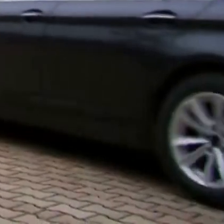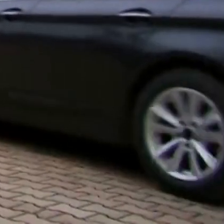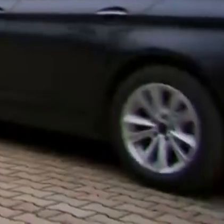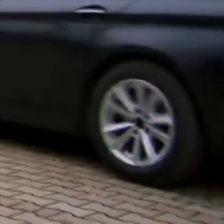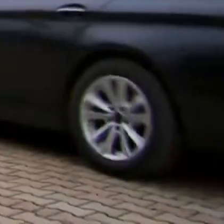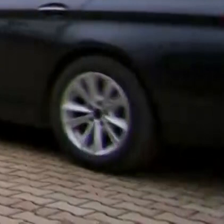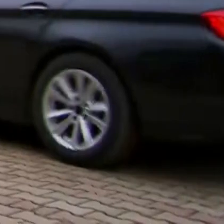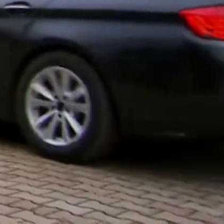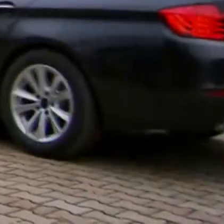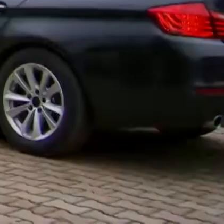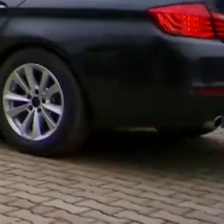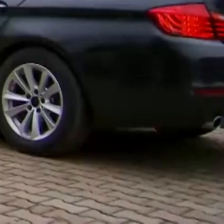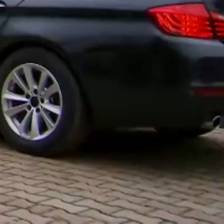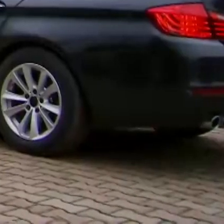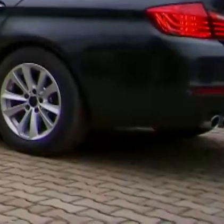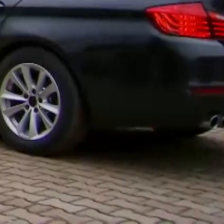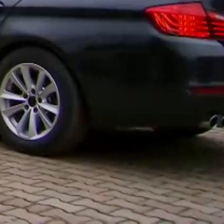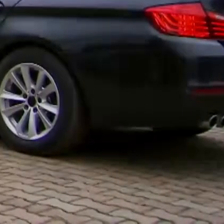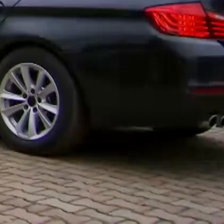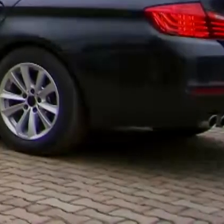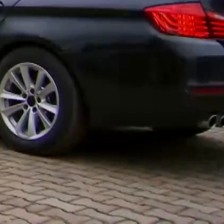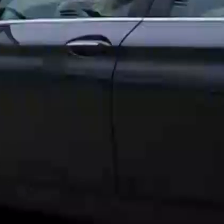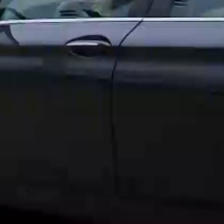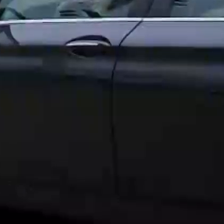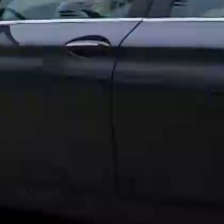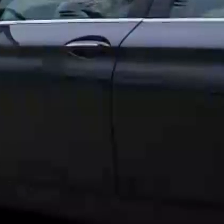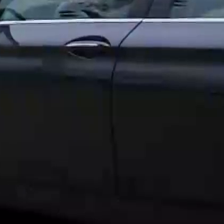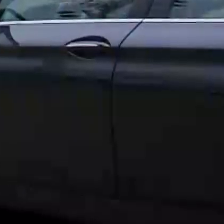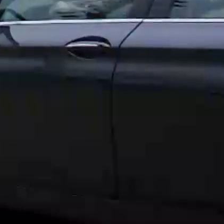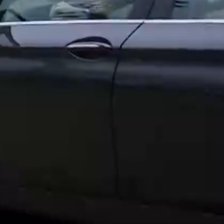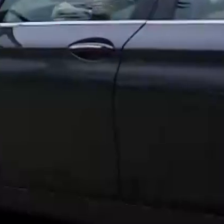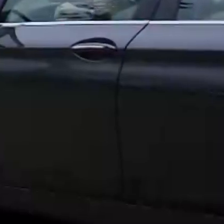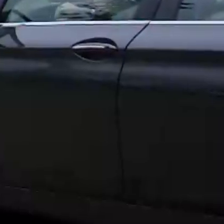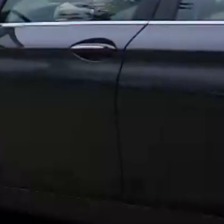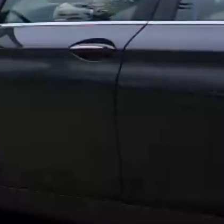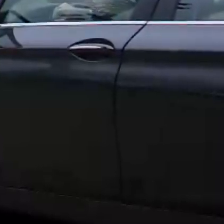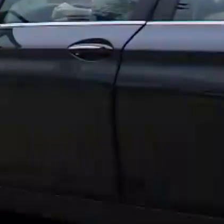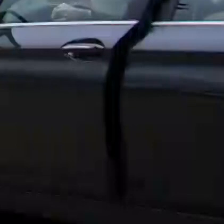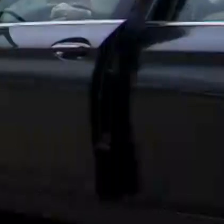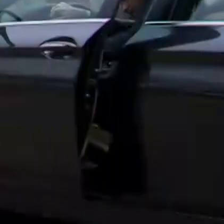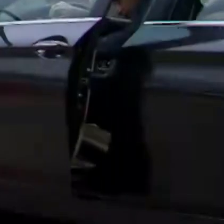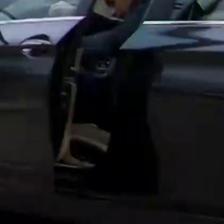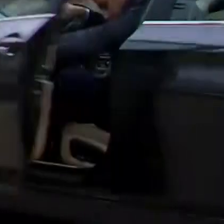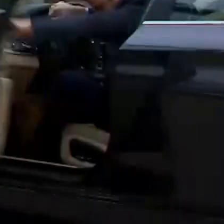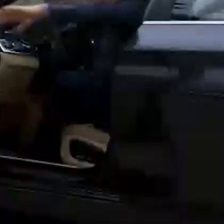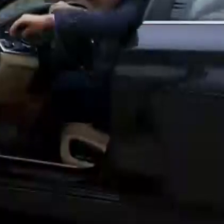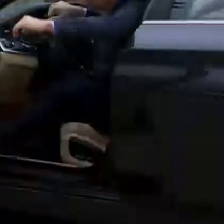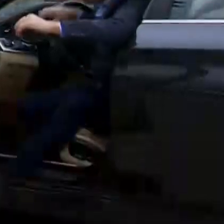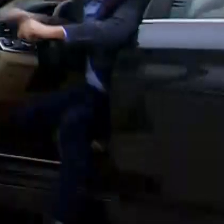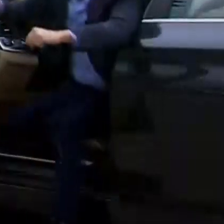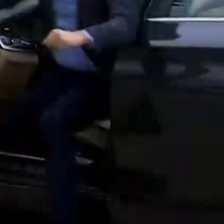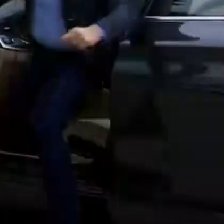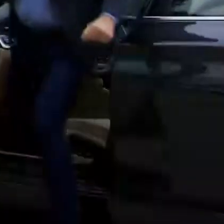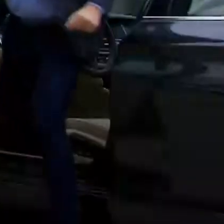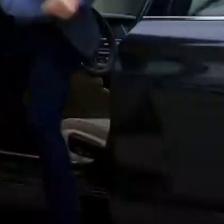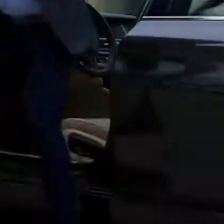ederken Şükrü kıpırtısızca ona bakıyor. Lacivert kot pantolon, mavi gömlek ve dar kesim füme rengi kadife ceketle arabadan